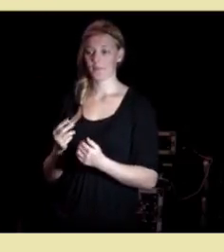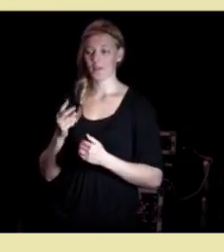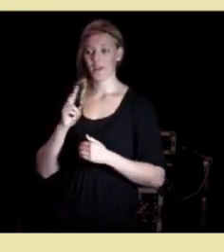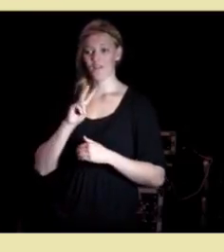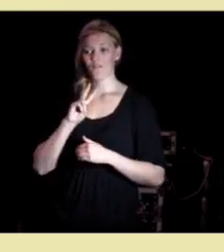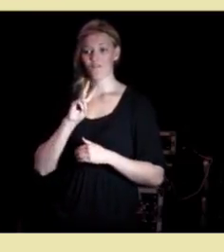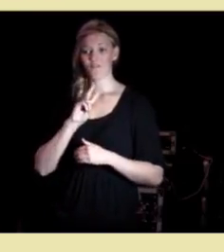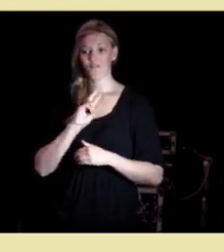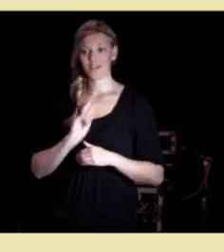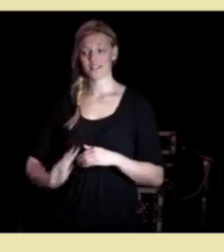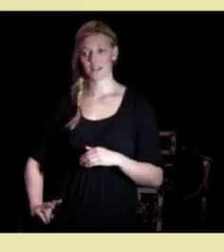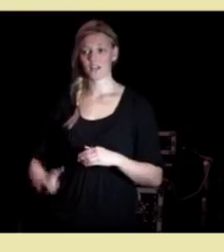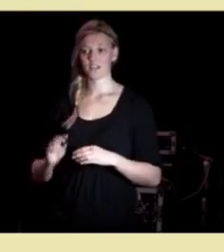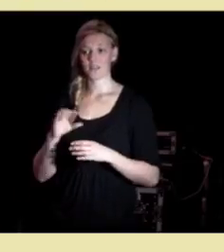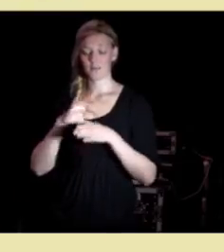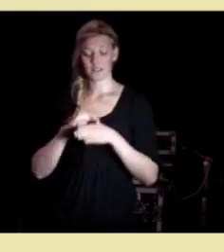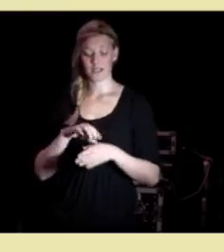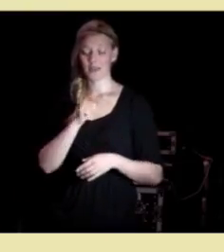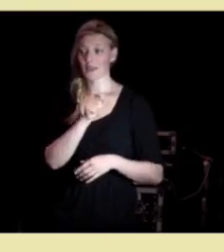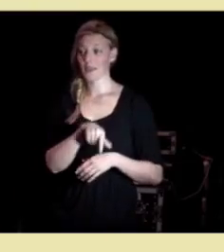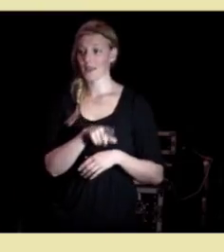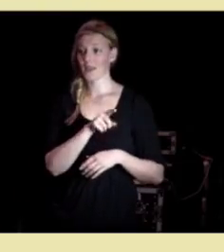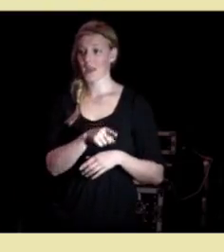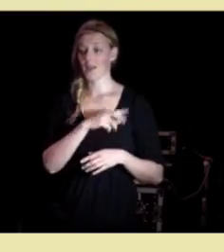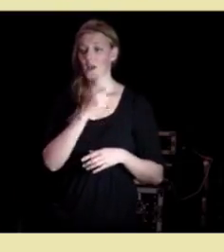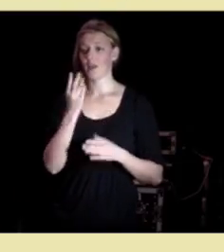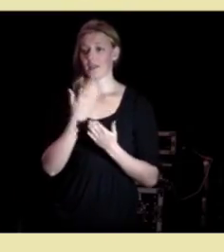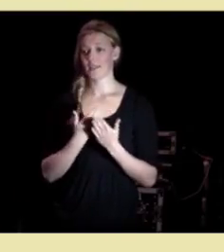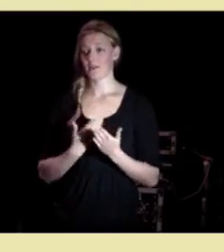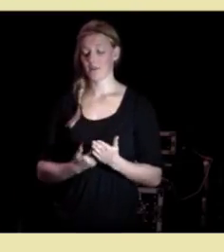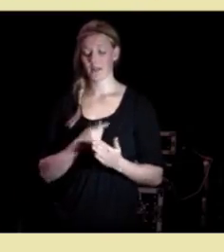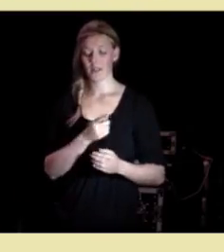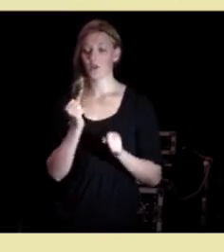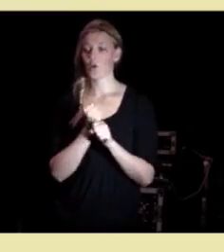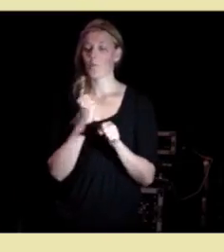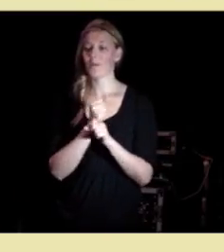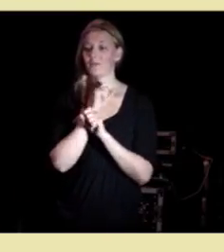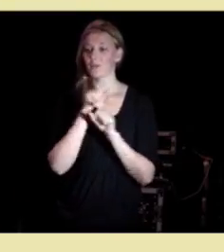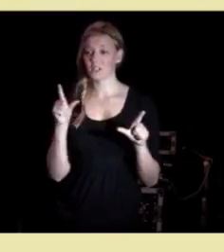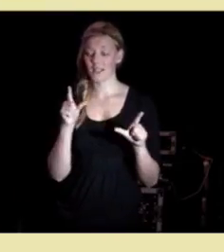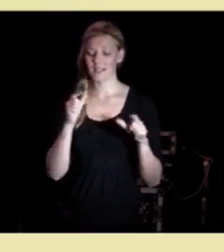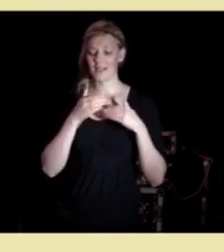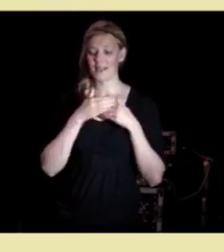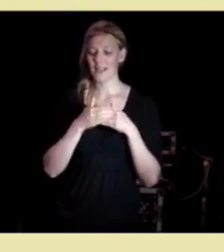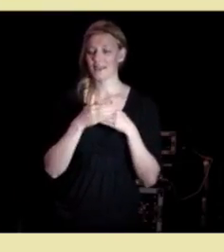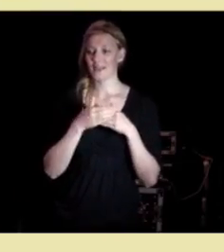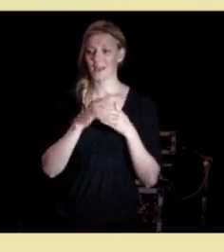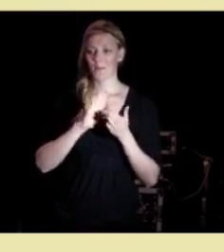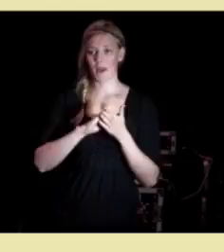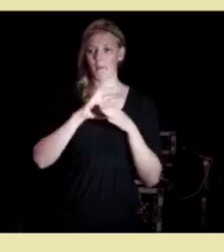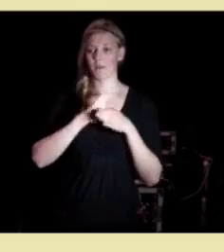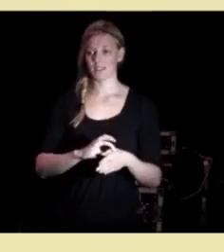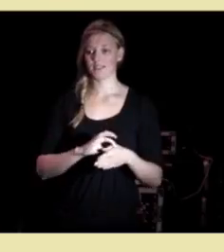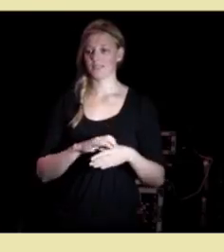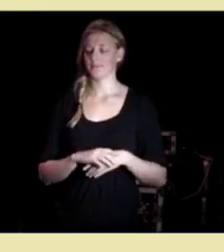Vestlandspasienten er et annet eksempel hvor man jobber med informasjon mye tettere på